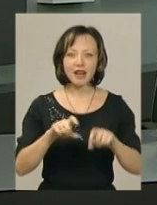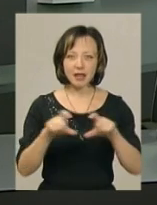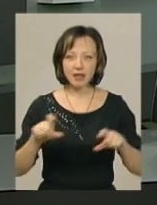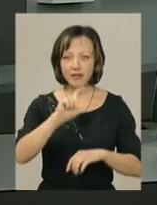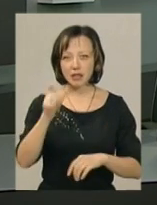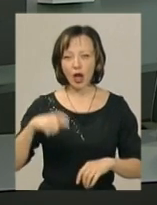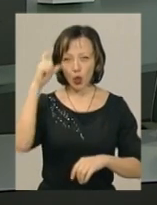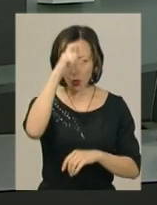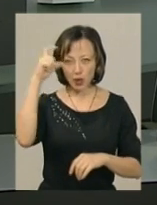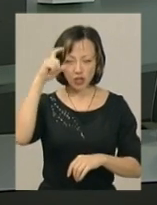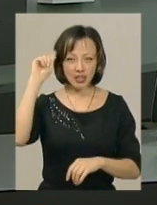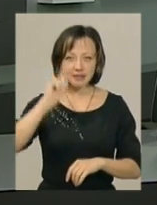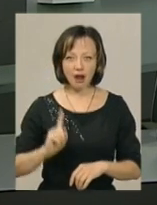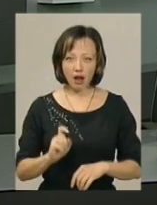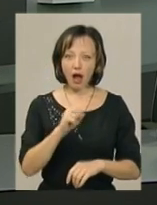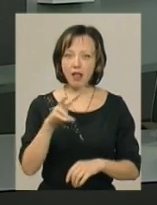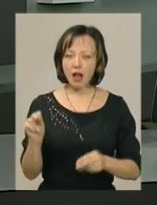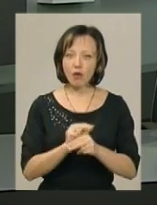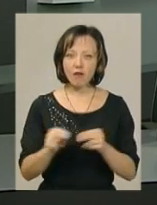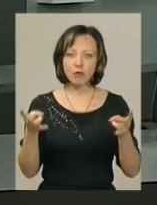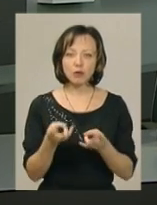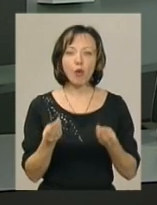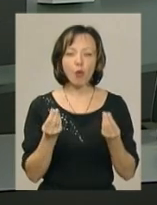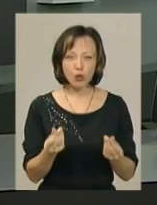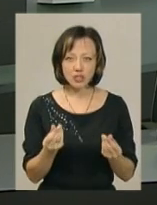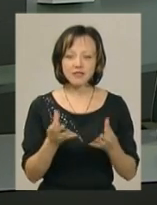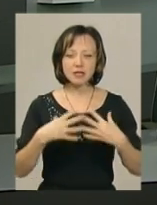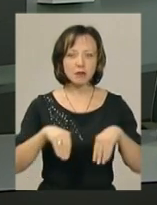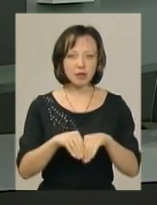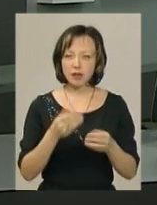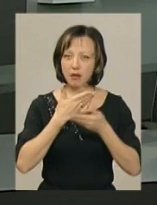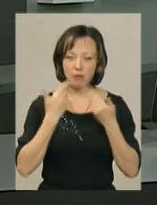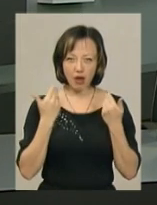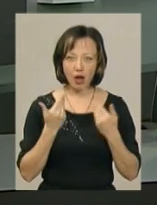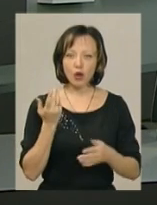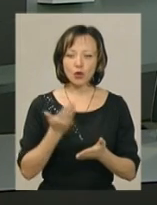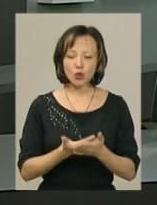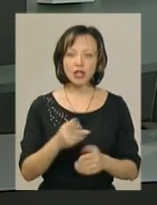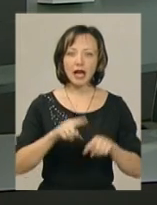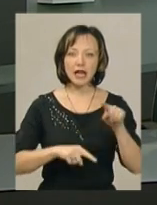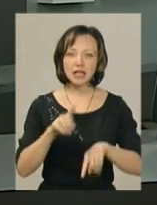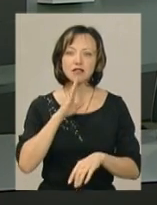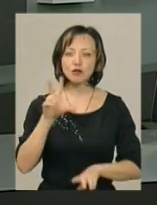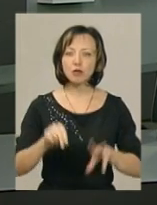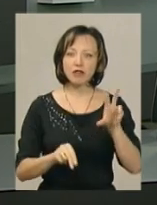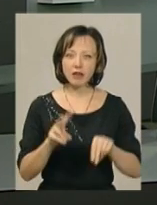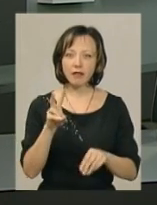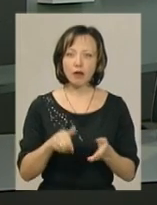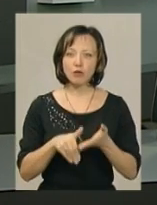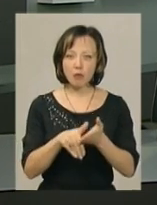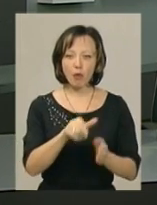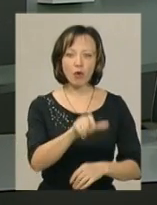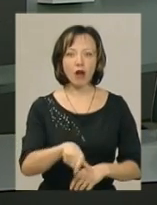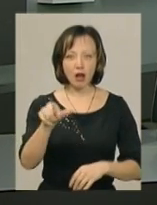Віталію, Туреччину та Ізраїль. Але лікування потребує коштів, яких у сім'ї немає. Тож рідні дівчинки сподіваються на допомогу